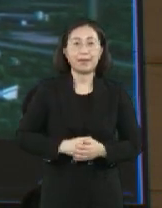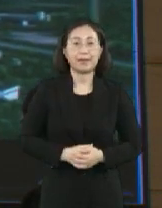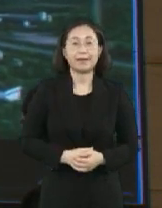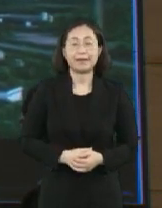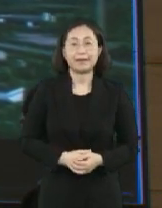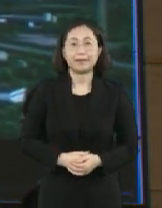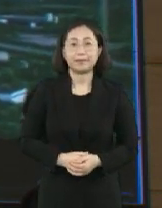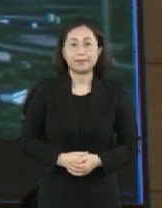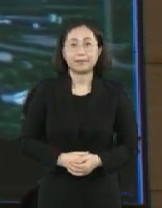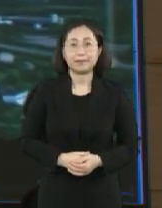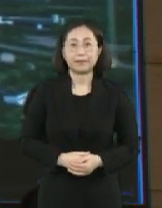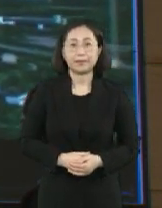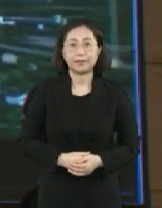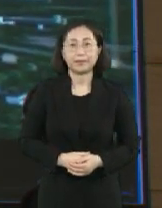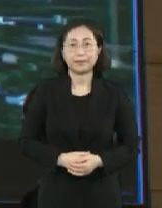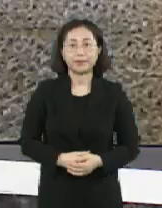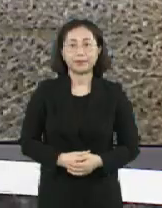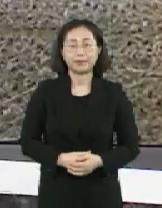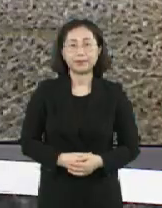TJB 김진석입니다.